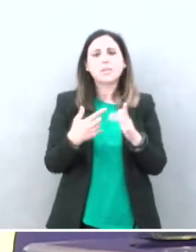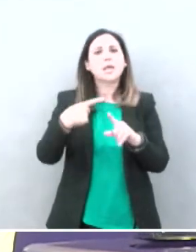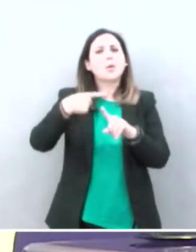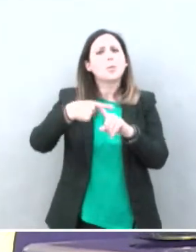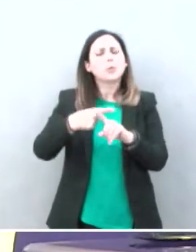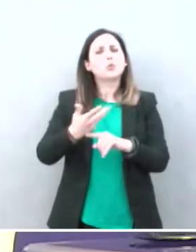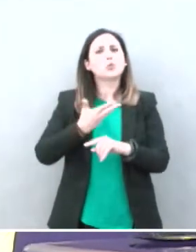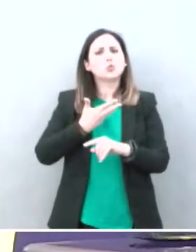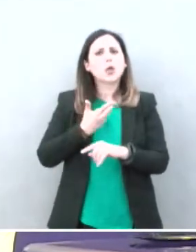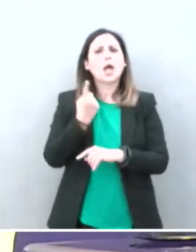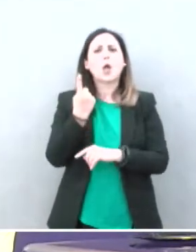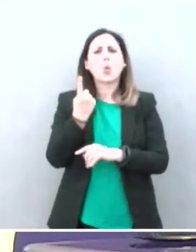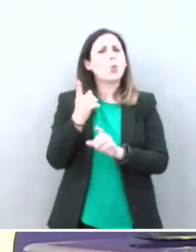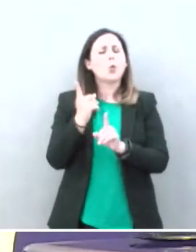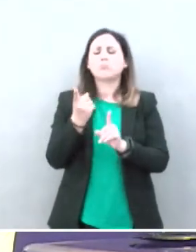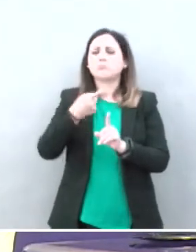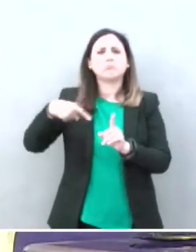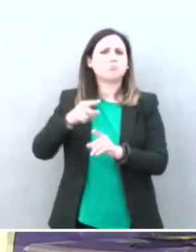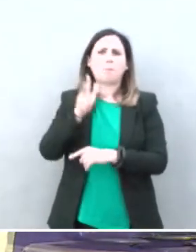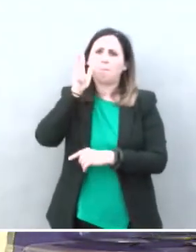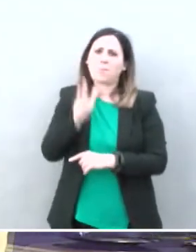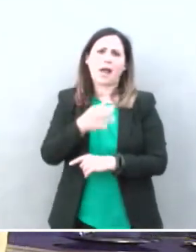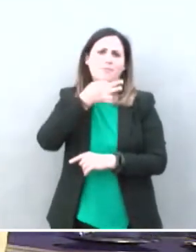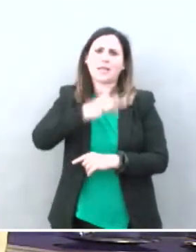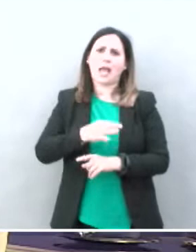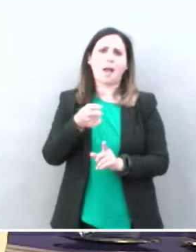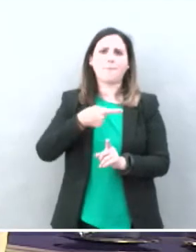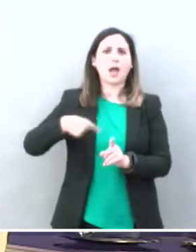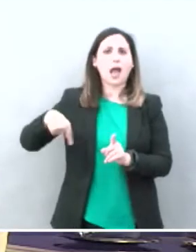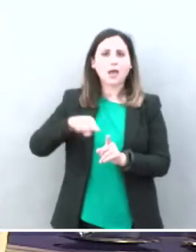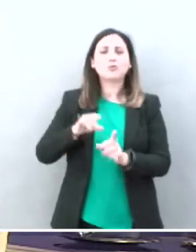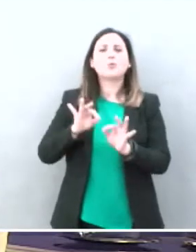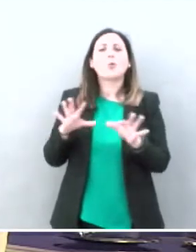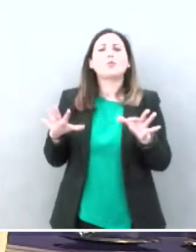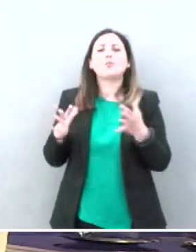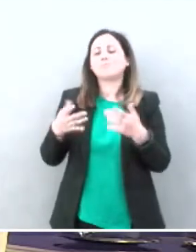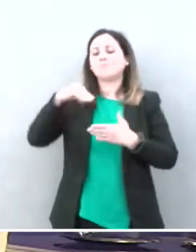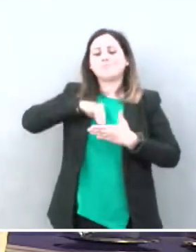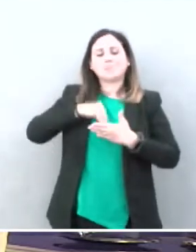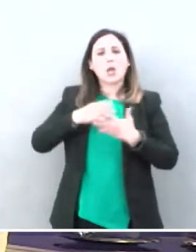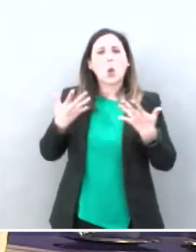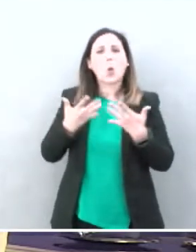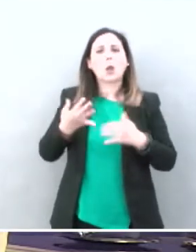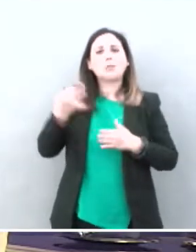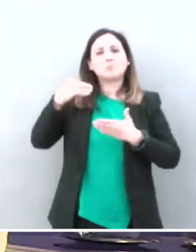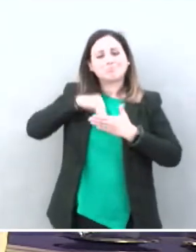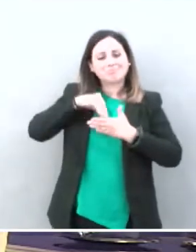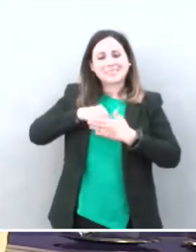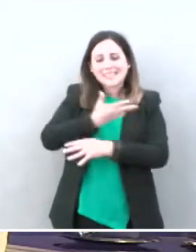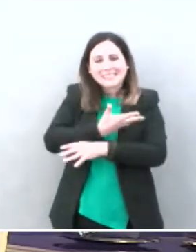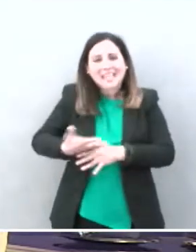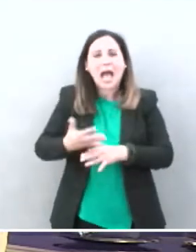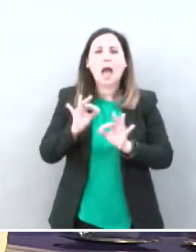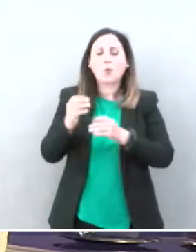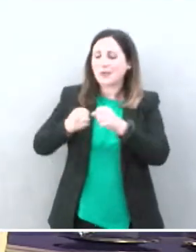siamo particolarmente capaci, particolarmente abili, probabilmente fa parte del DNA che abbiamo nel sangue, che arriva dalla nostra